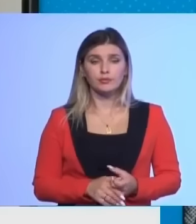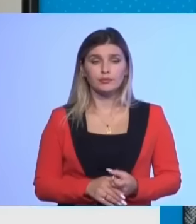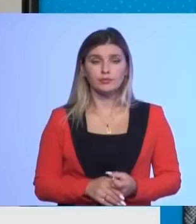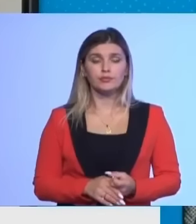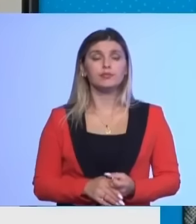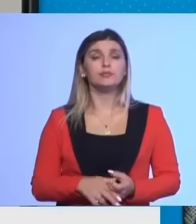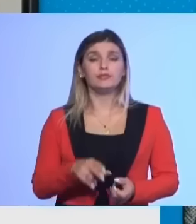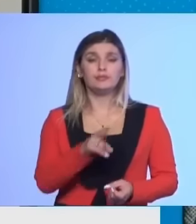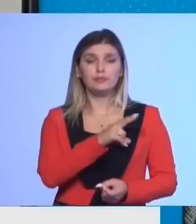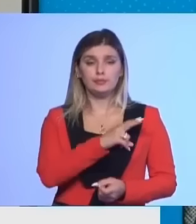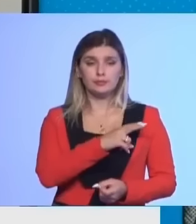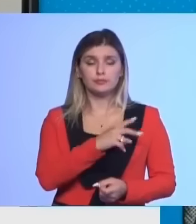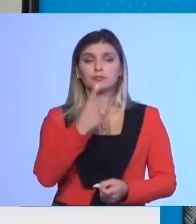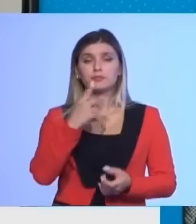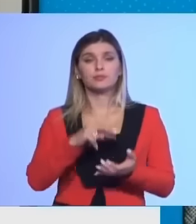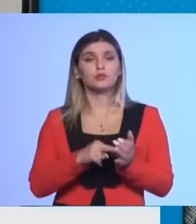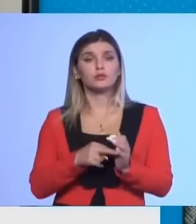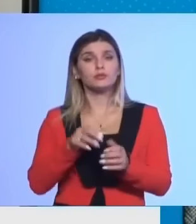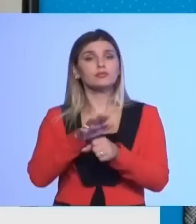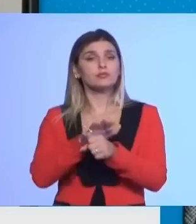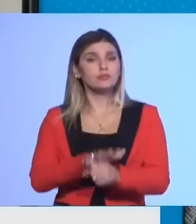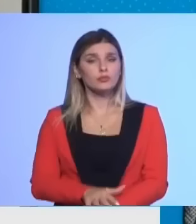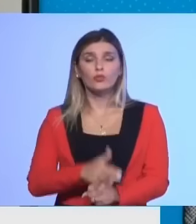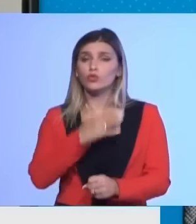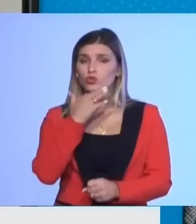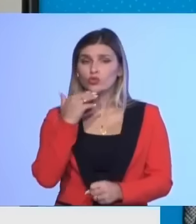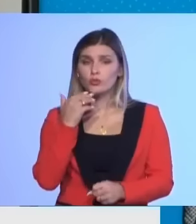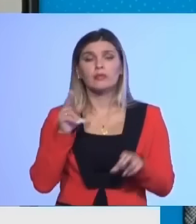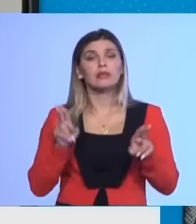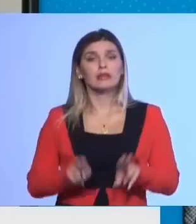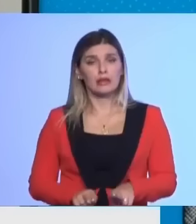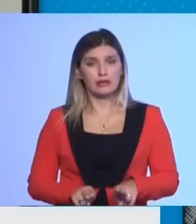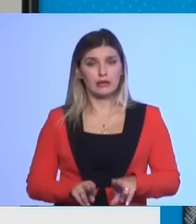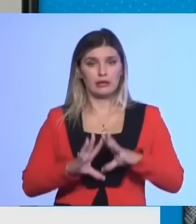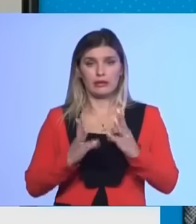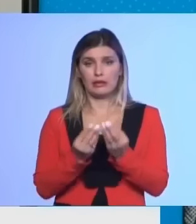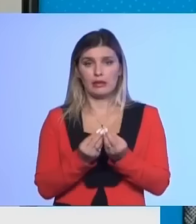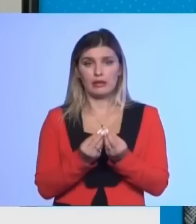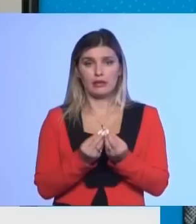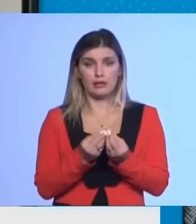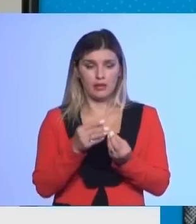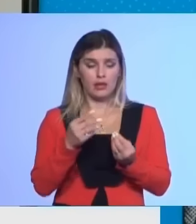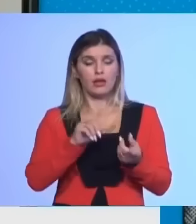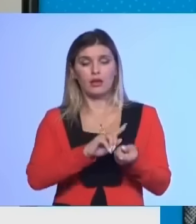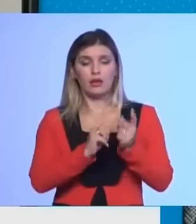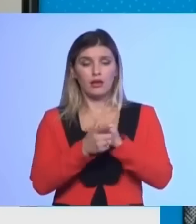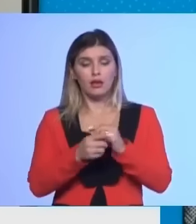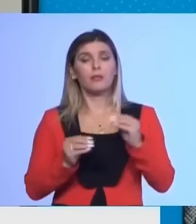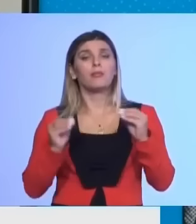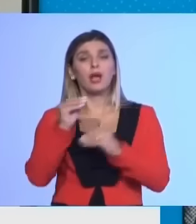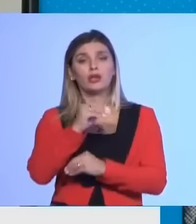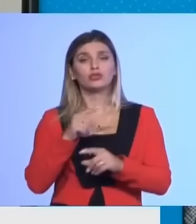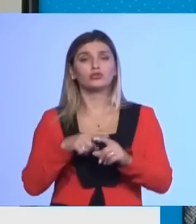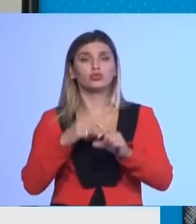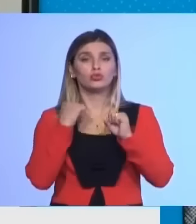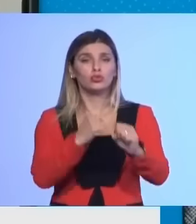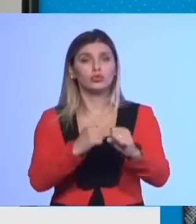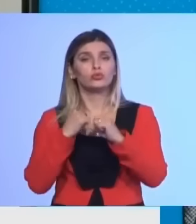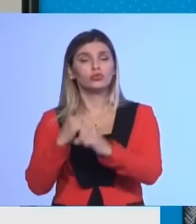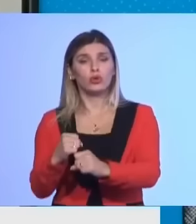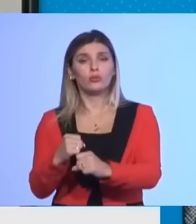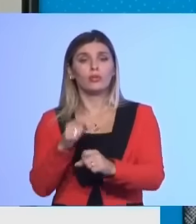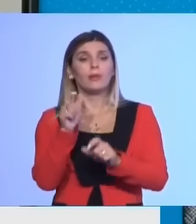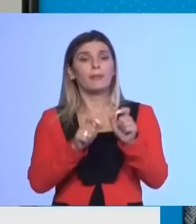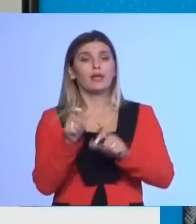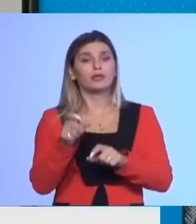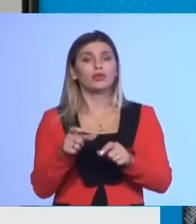Ekziston një derogim të madhë të drejtave të arritura deri më tani, gjë që reflektohet në sulmet gjithnjë e më të shpeshta ndaj mbrojtësve të